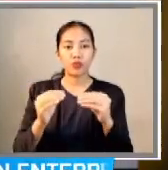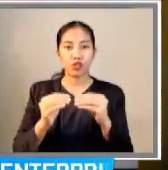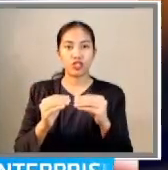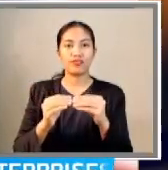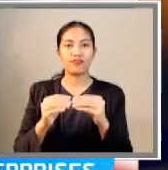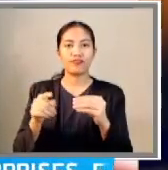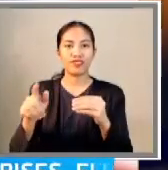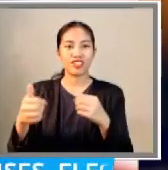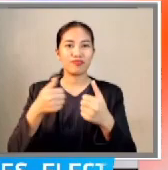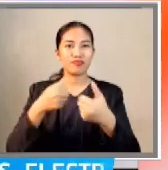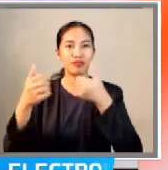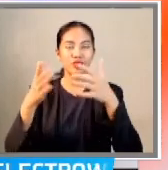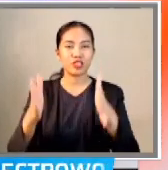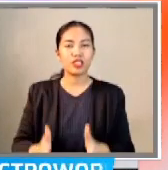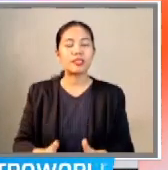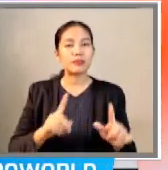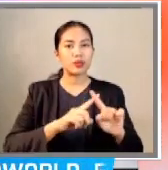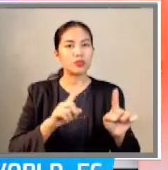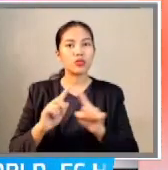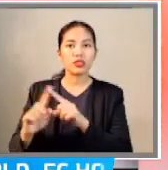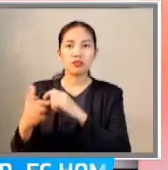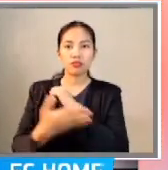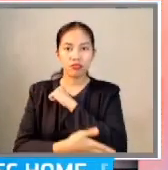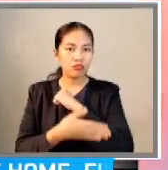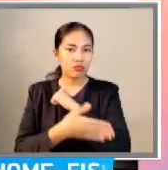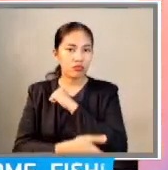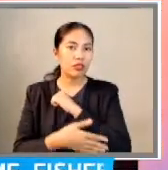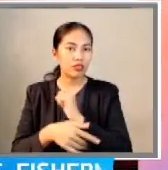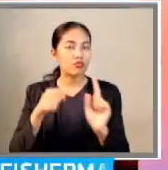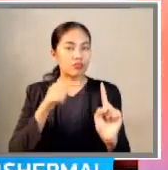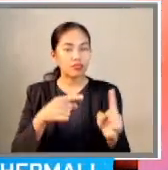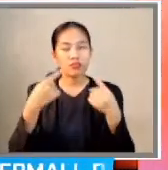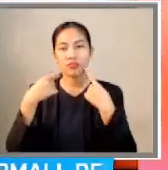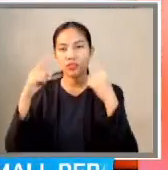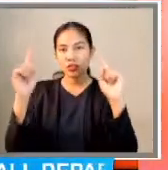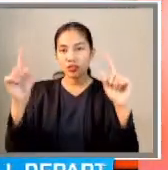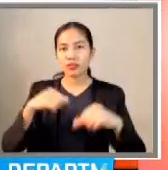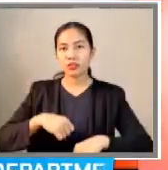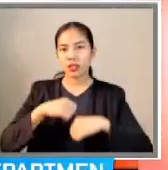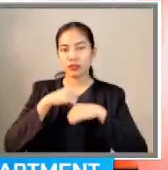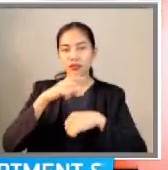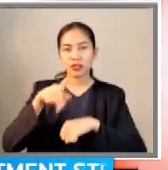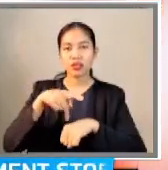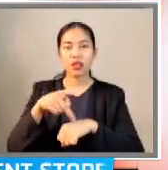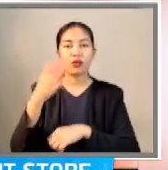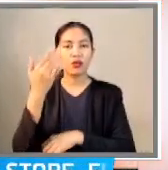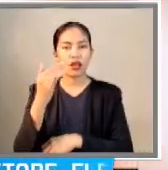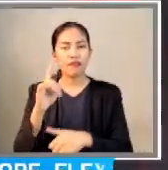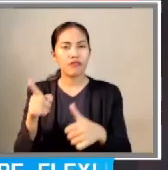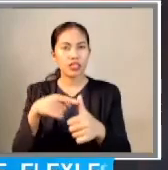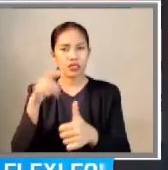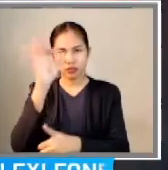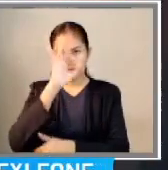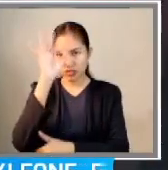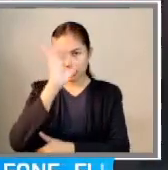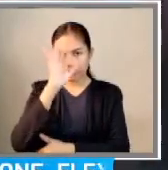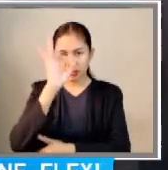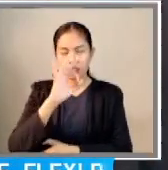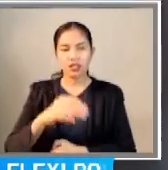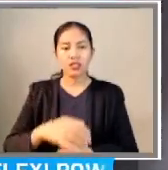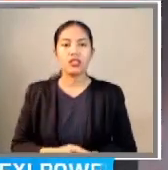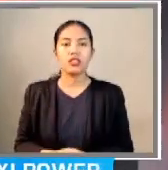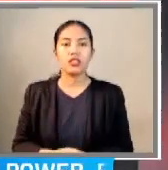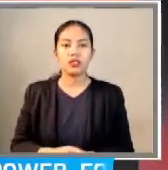Ang tagumpay ni Go, ipinagmamalaki ng bansa dahil siya ang kauna-unahang Pinoy sa kasaysayan ng FIA Karting Academy Trophy